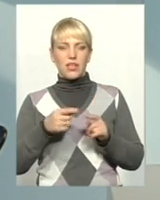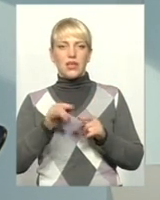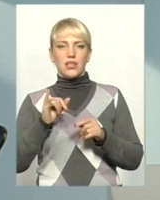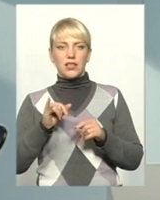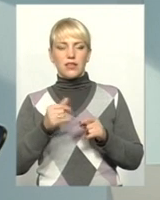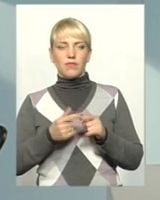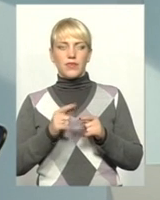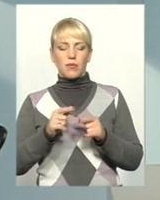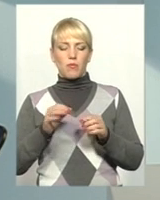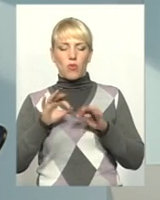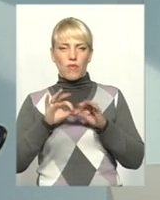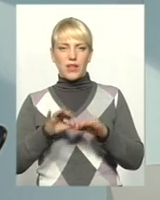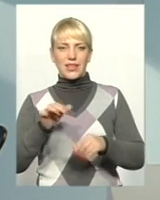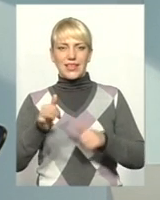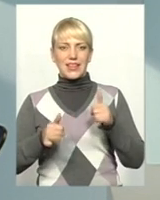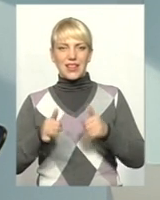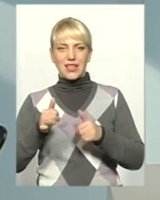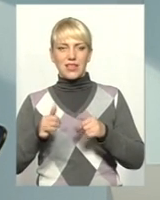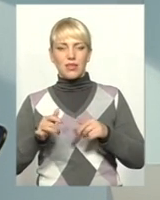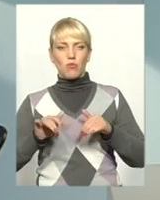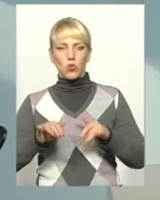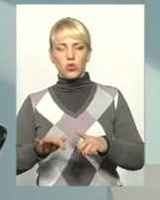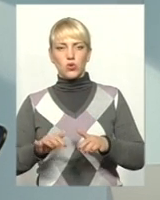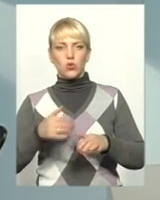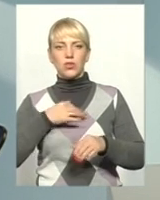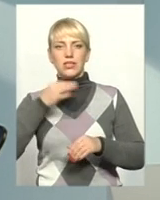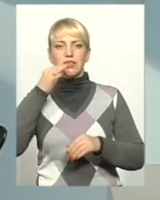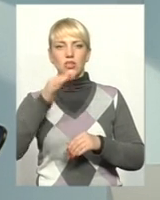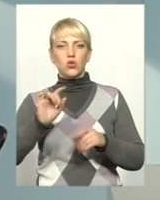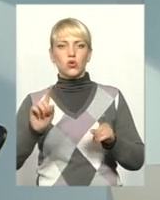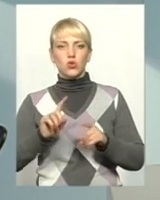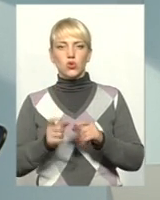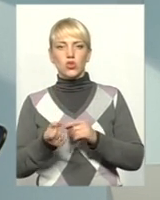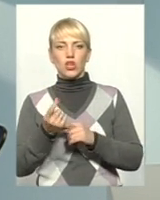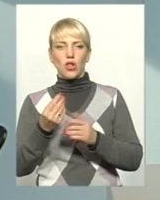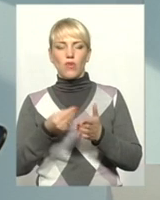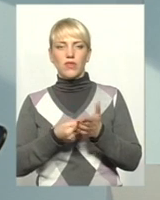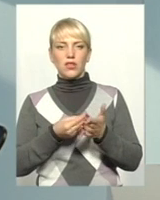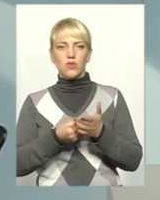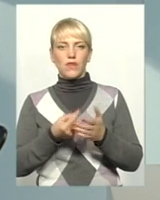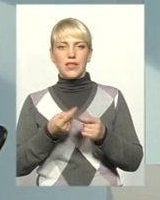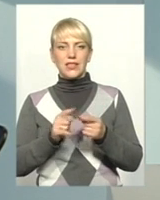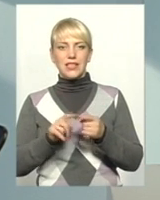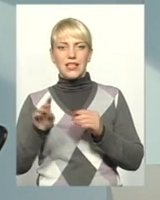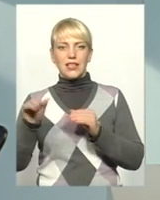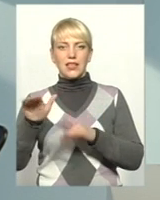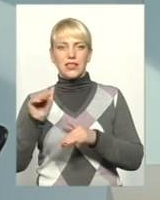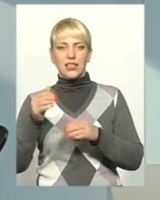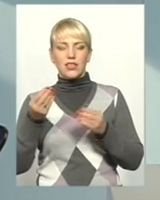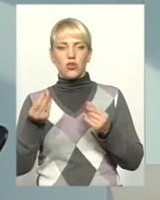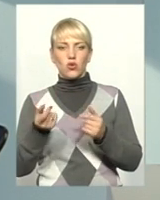Проведені тендерні процедури. Зразу скажу, що джерело фінансування – це кредитні кошти,